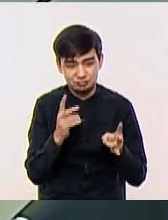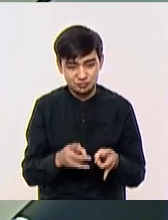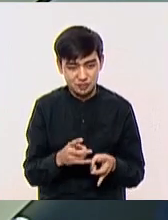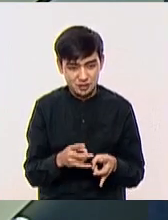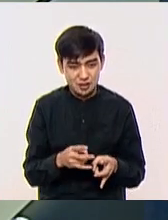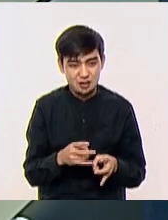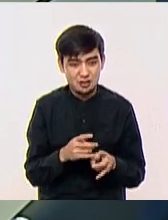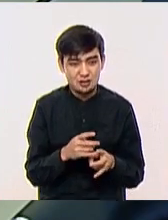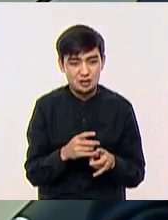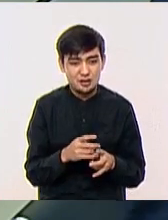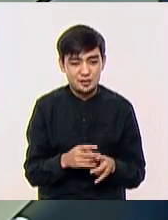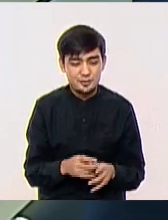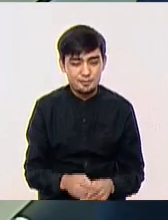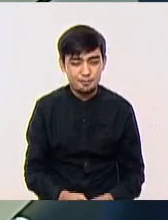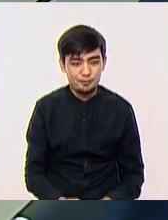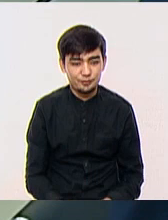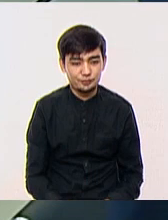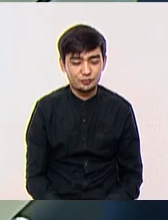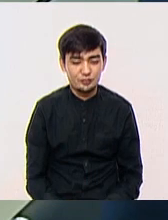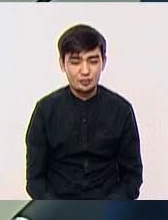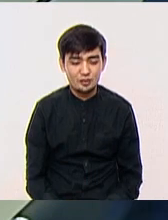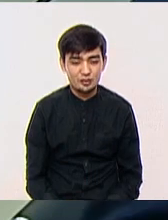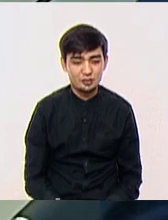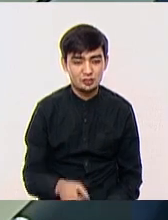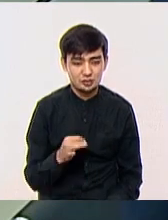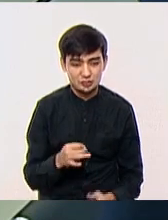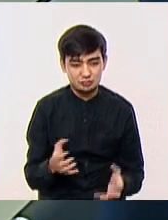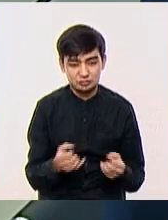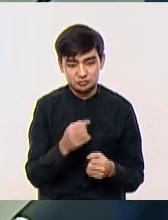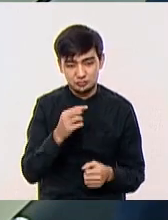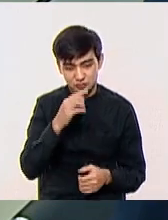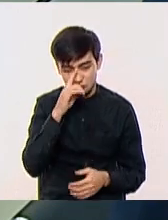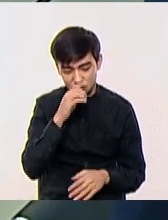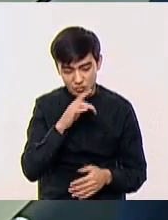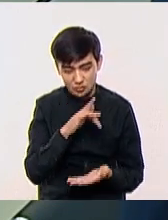и поддержку городу.